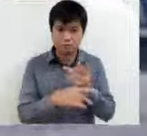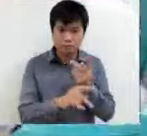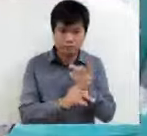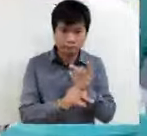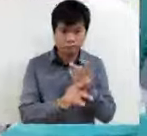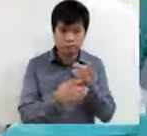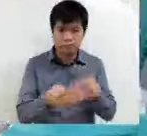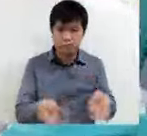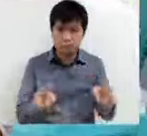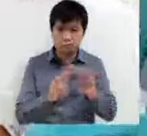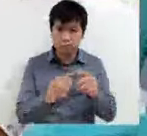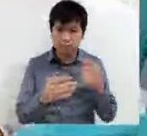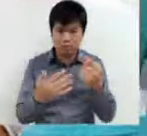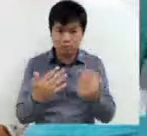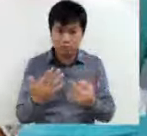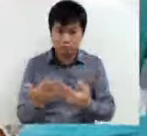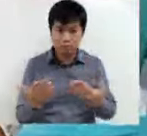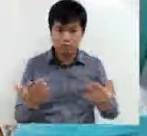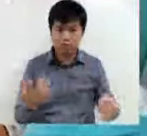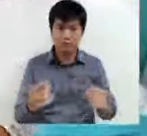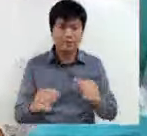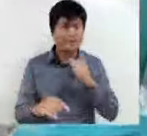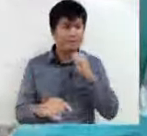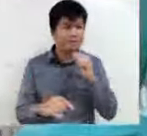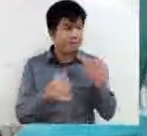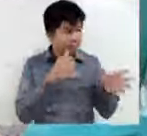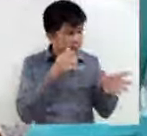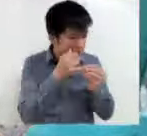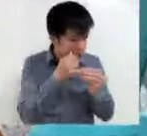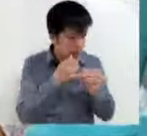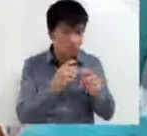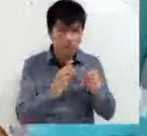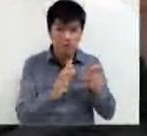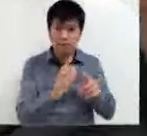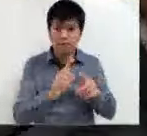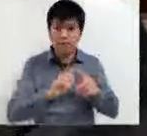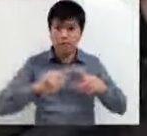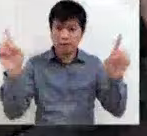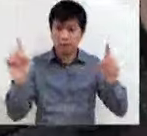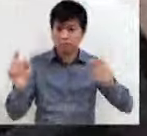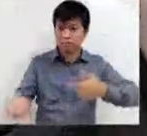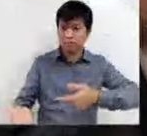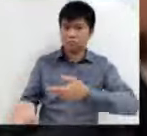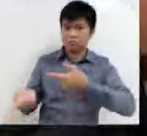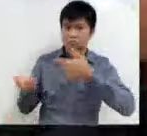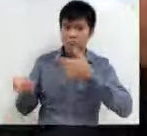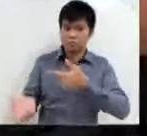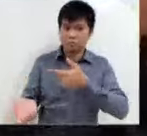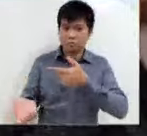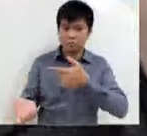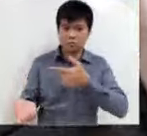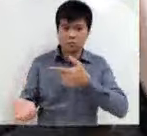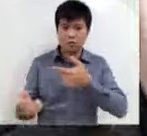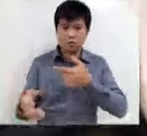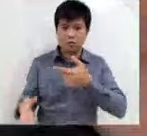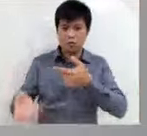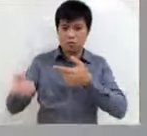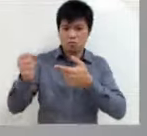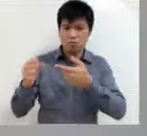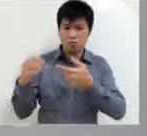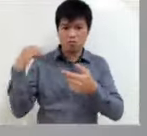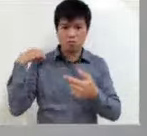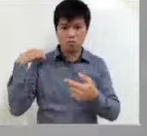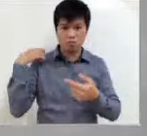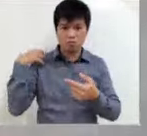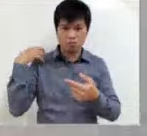nila. Hindi na nakuna ng CCTV pero hinold up din daw ng mga suspect ang may-ari ng shop at nobya nito.